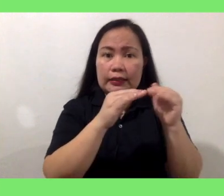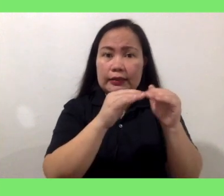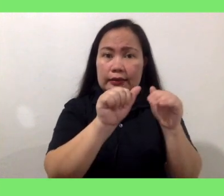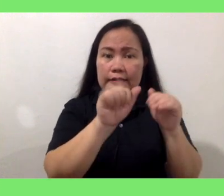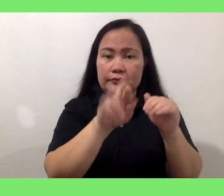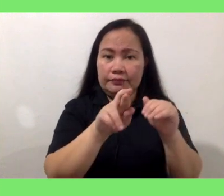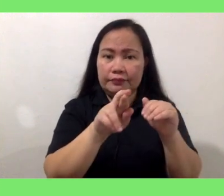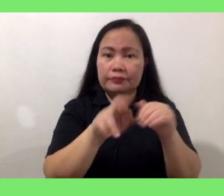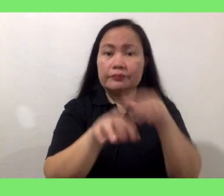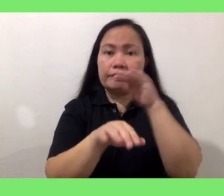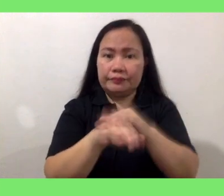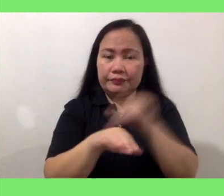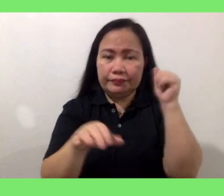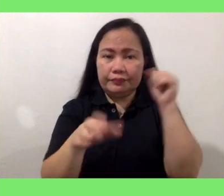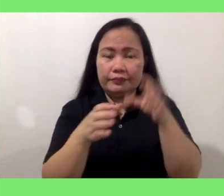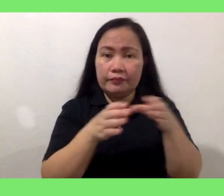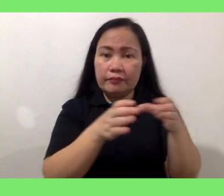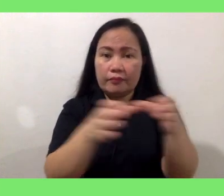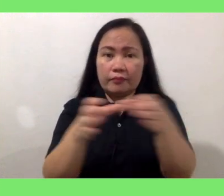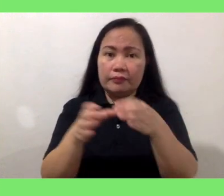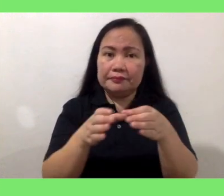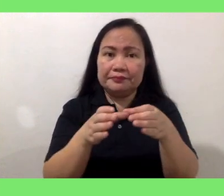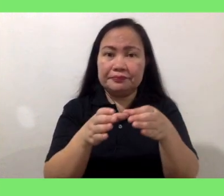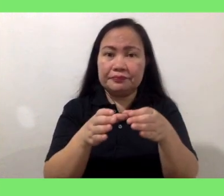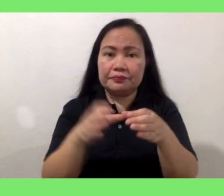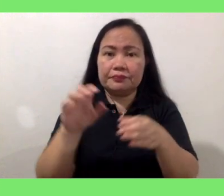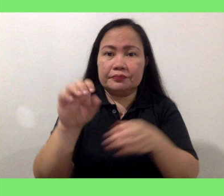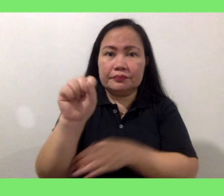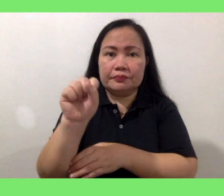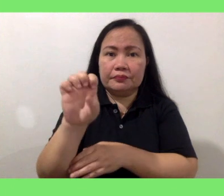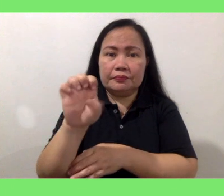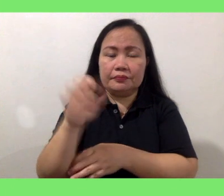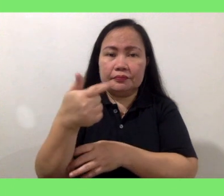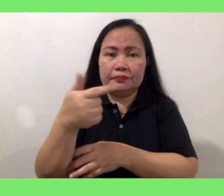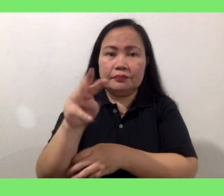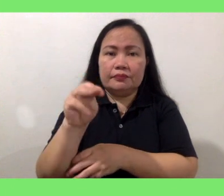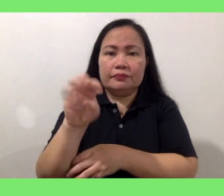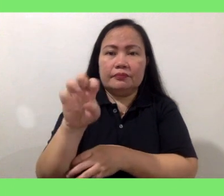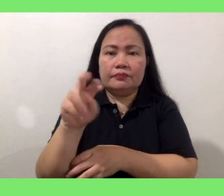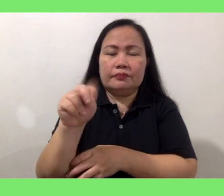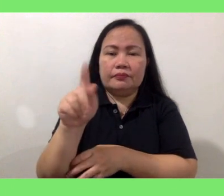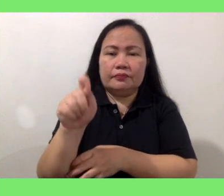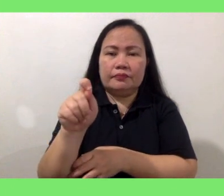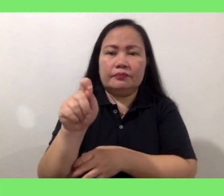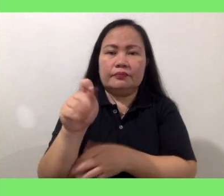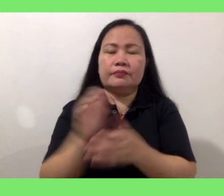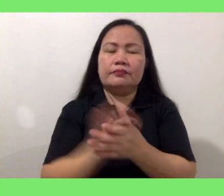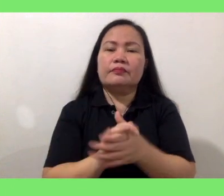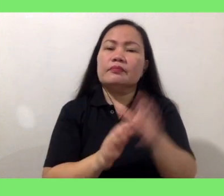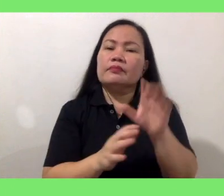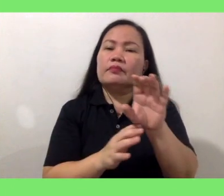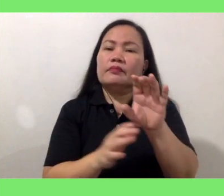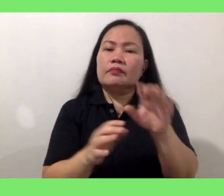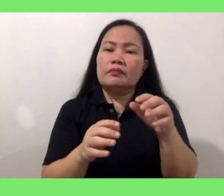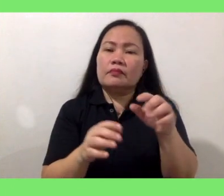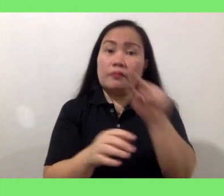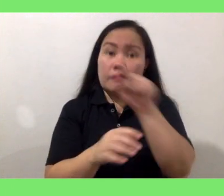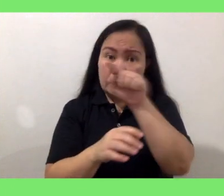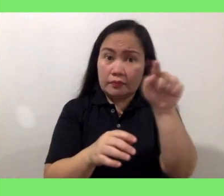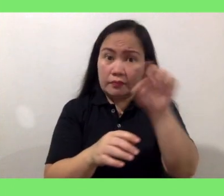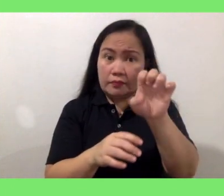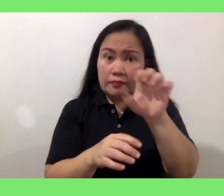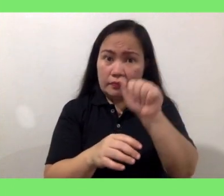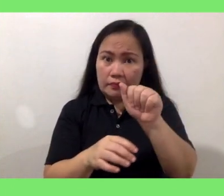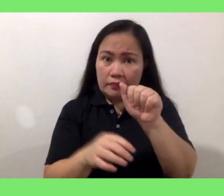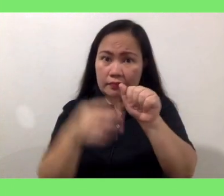Okay? So, kung congruent segments sila, therefore, a line segment EA is congruent to line segment